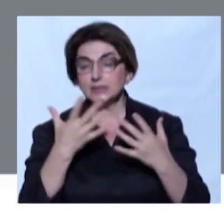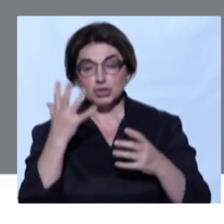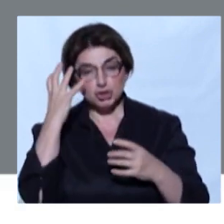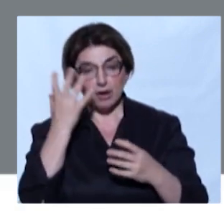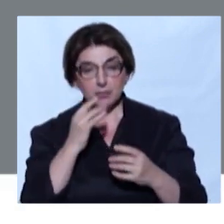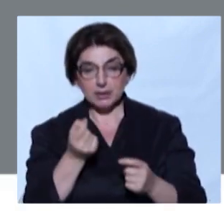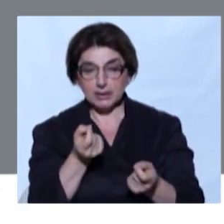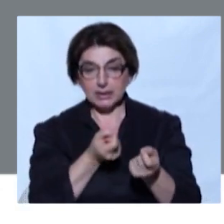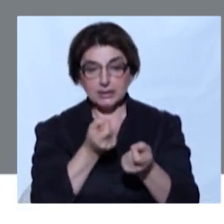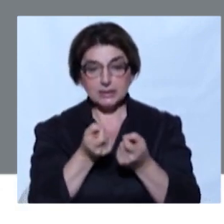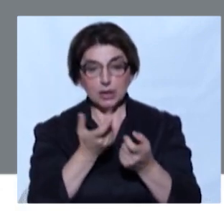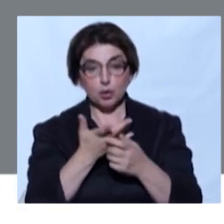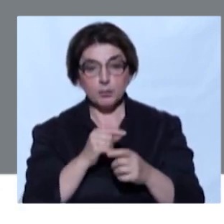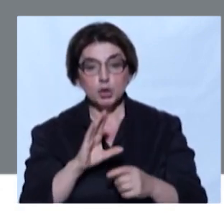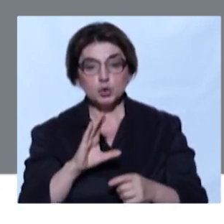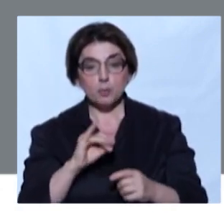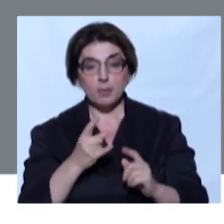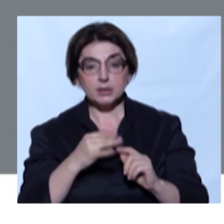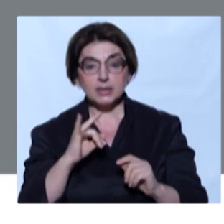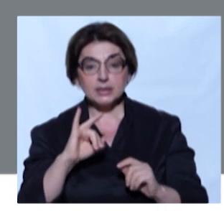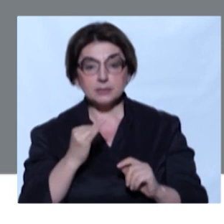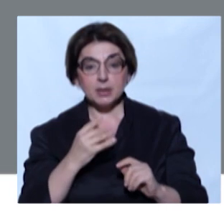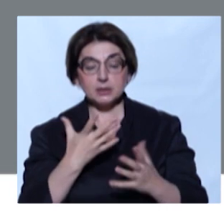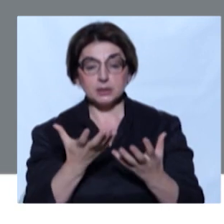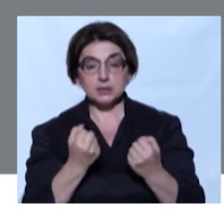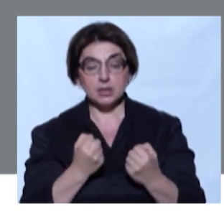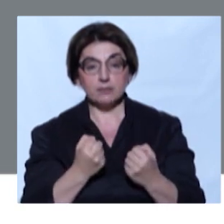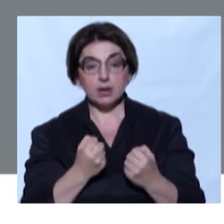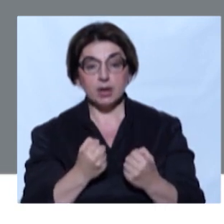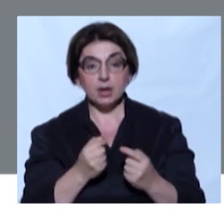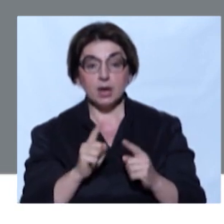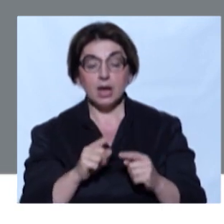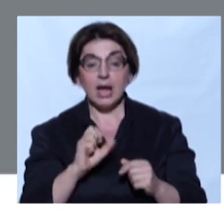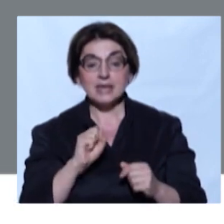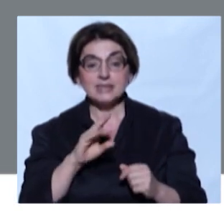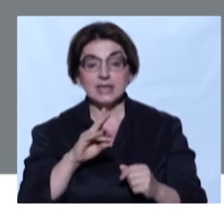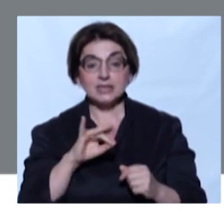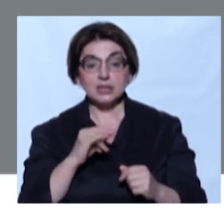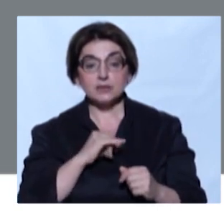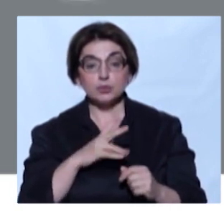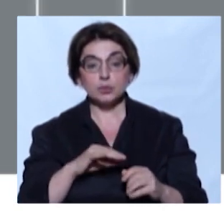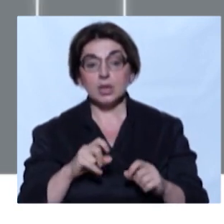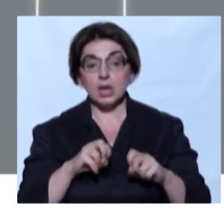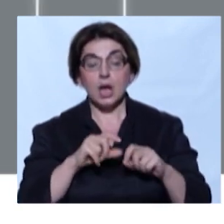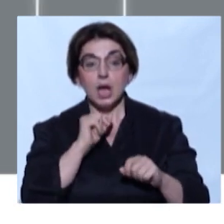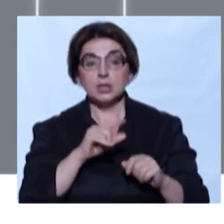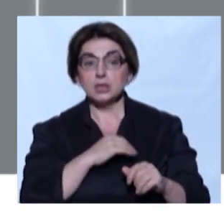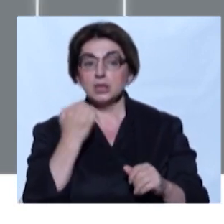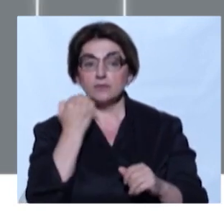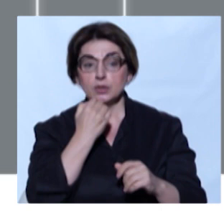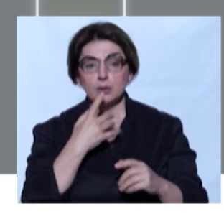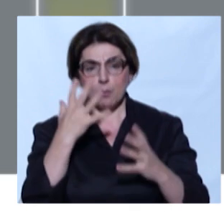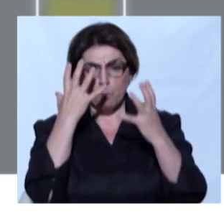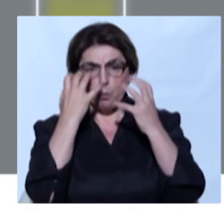ფერის კრისტალებია, რომლებიც სუბლიმაციის დროს იისფერ ორთქლს იძლევა, ხოლო ასტატი კი რადიოაქტიური ნივთიერება და ის